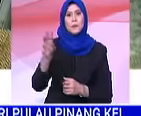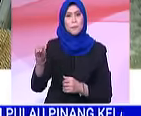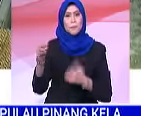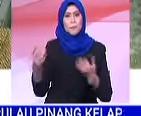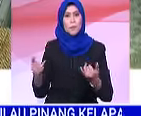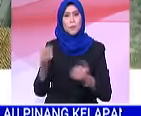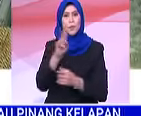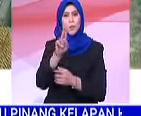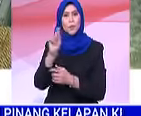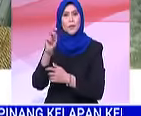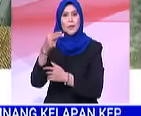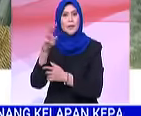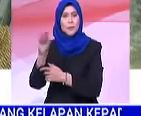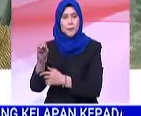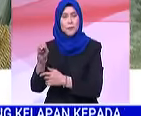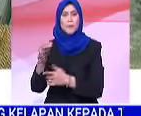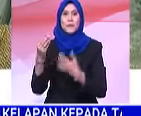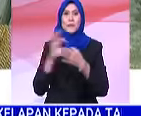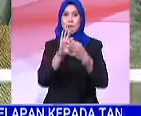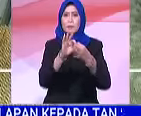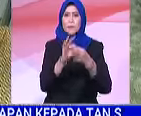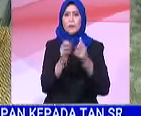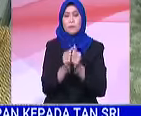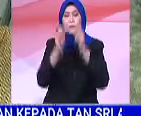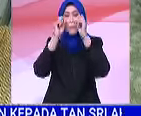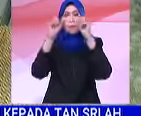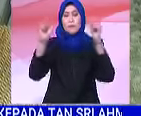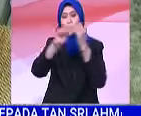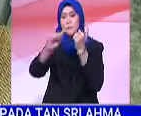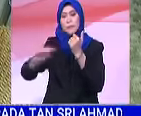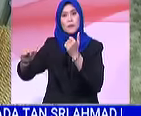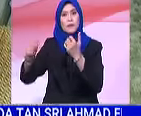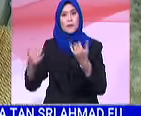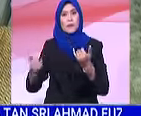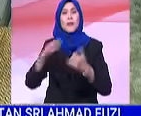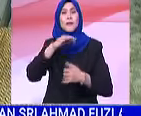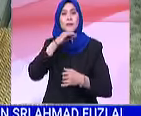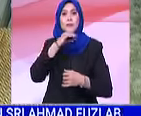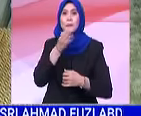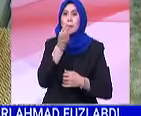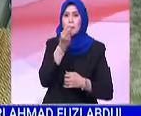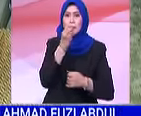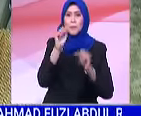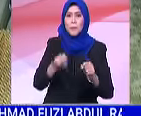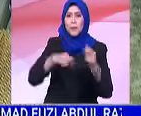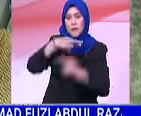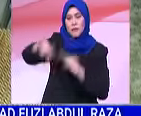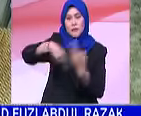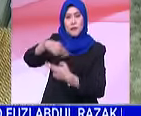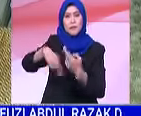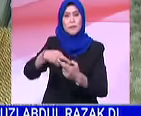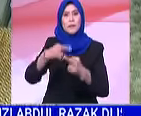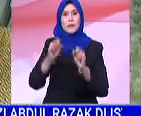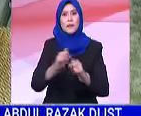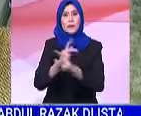dan UTHM ini menyedarkan masyarakat bahawa sisa makanan boleh dikitar semula dan sekaligus